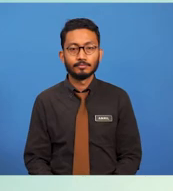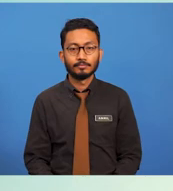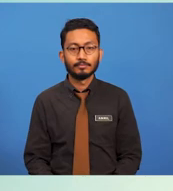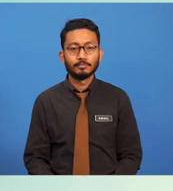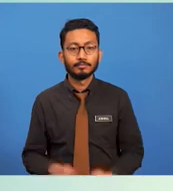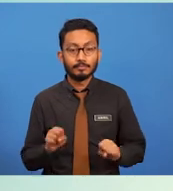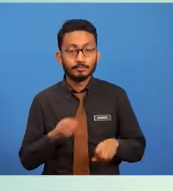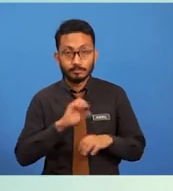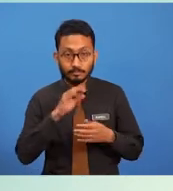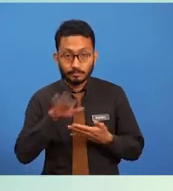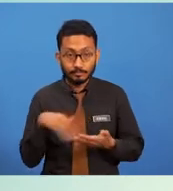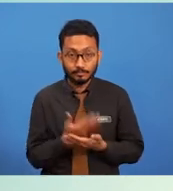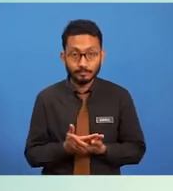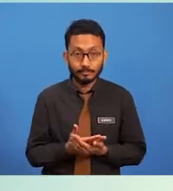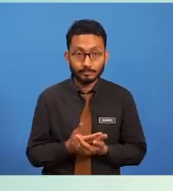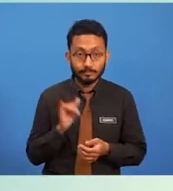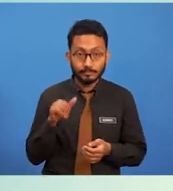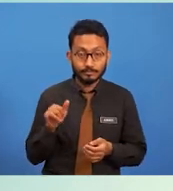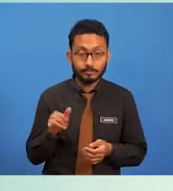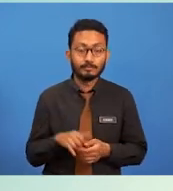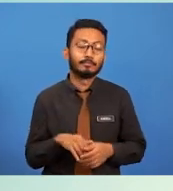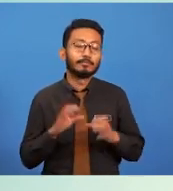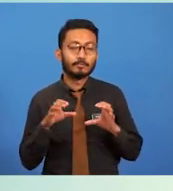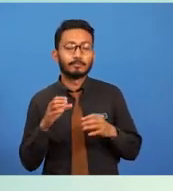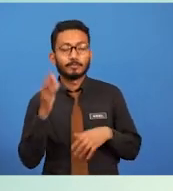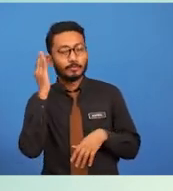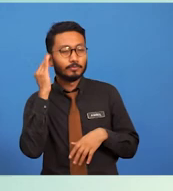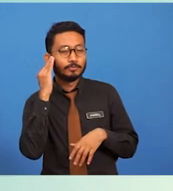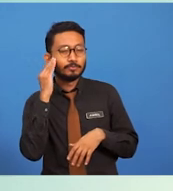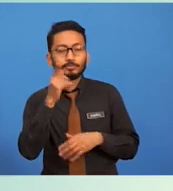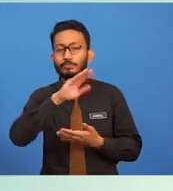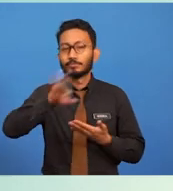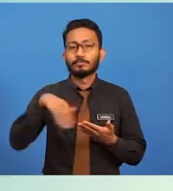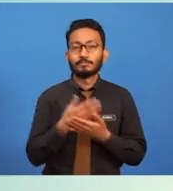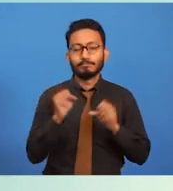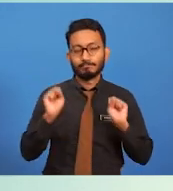Bolehkan semua? Ya, cikgu tahu anda semua